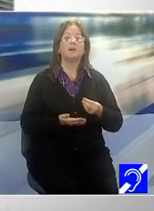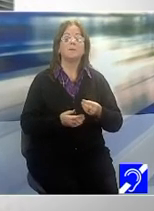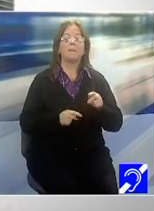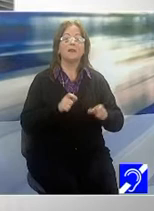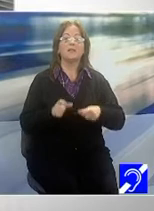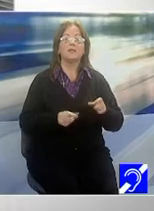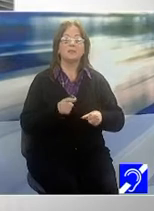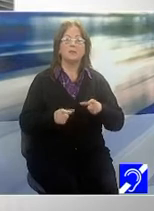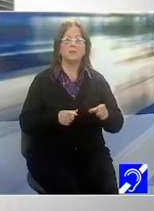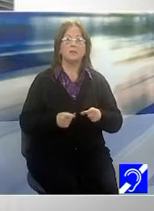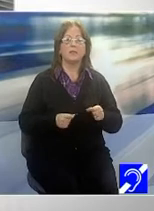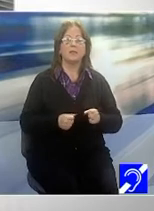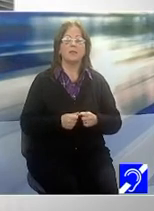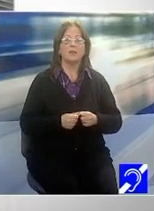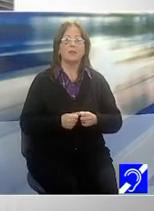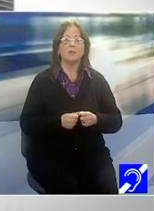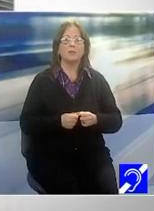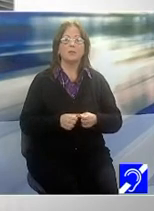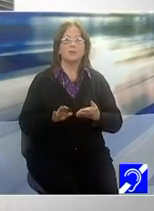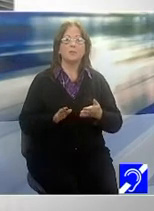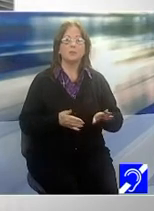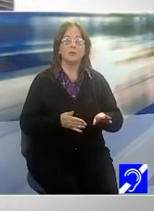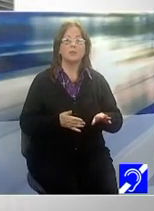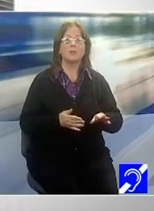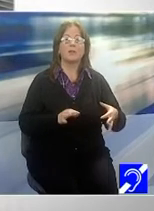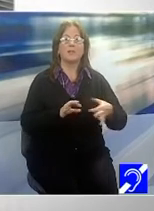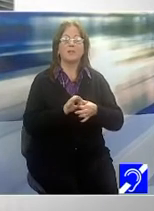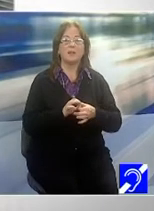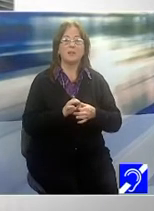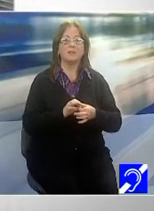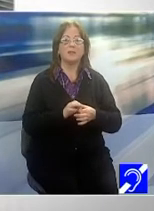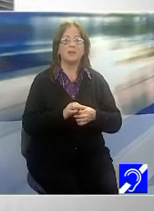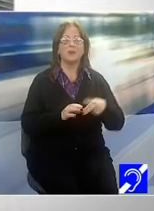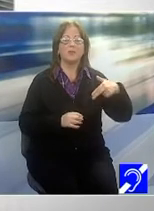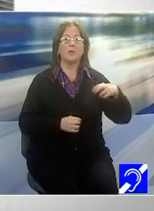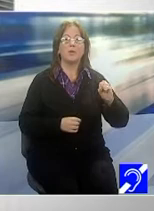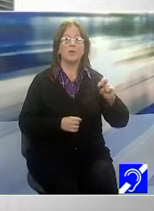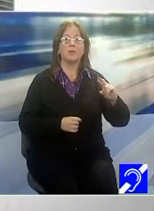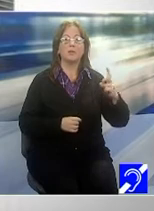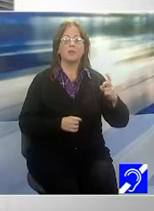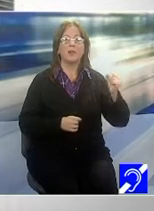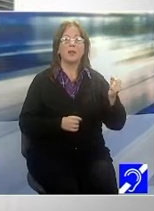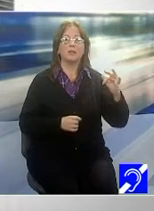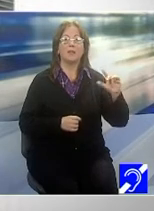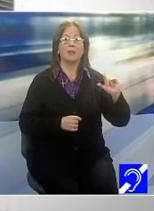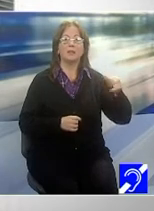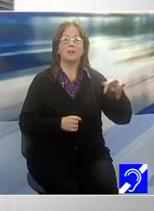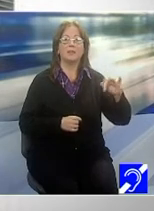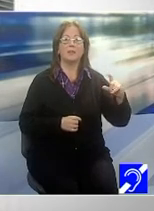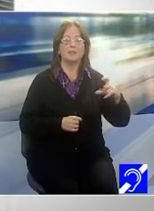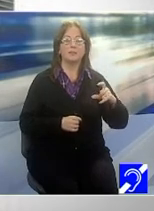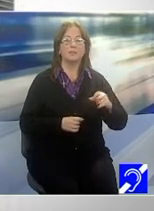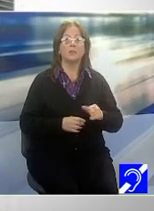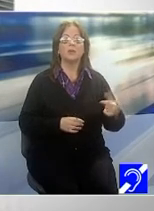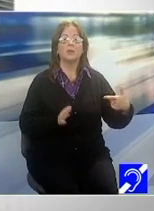Acel moment a însemnat ceva. Ulterior a apărut în 2004, nu? A fost un moment cheie